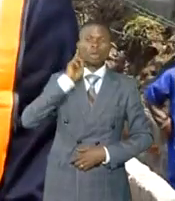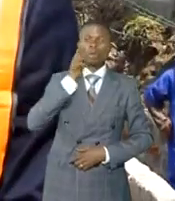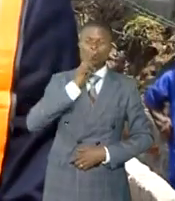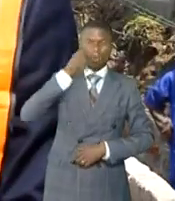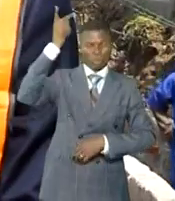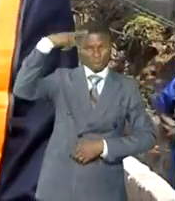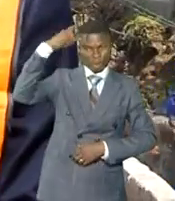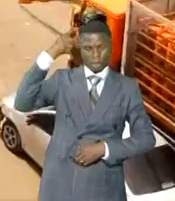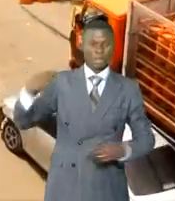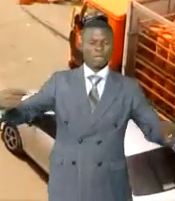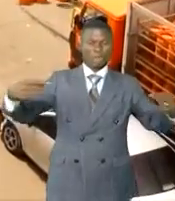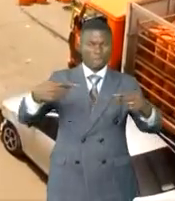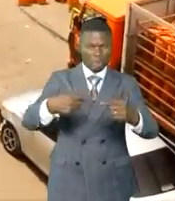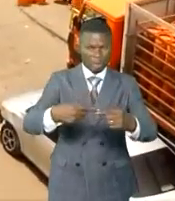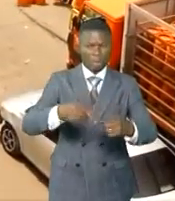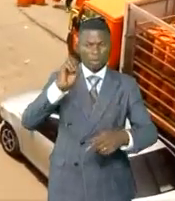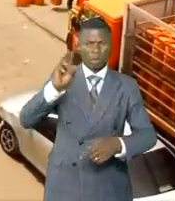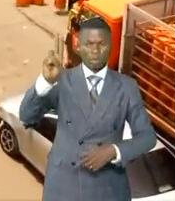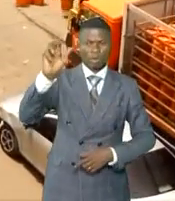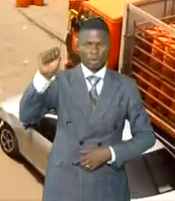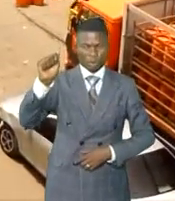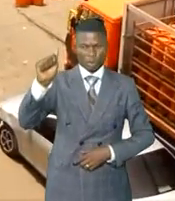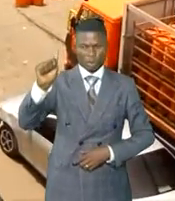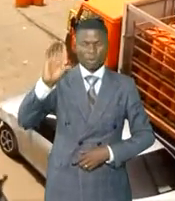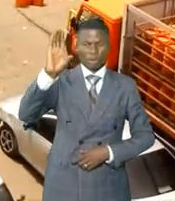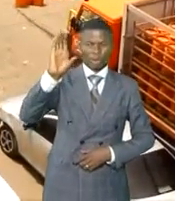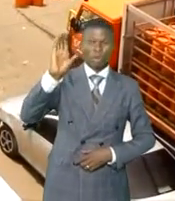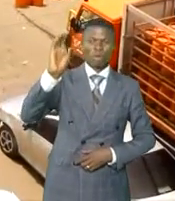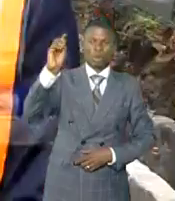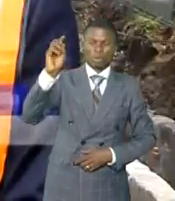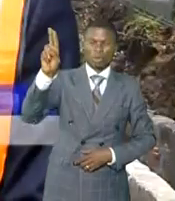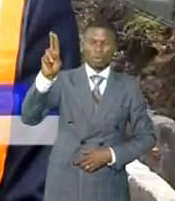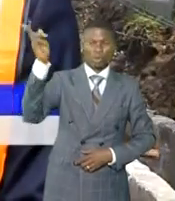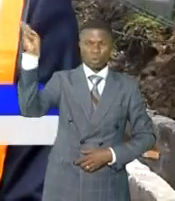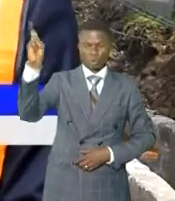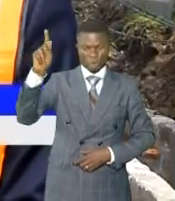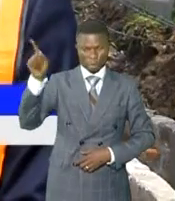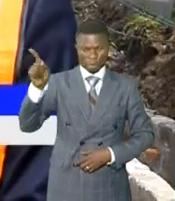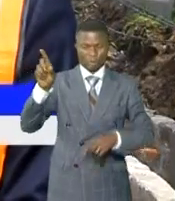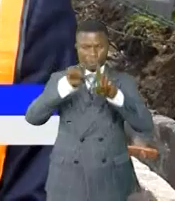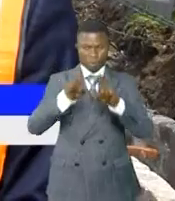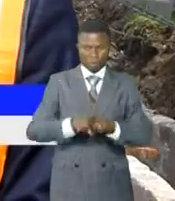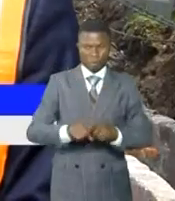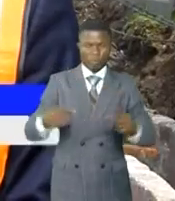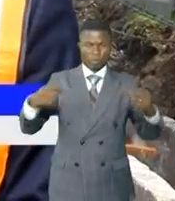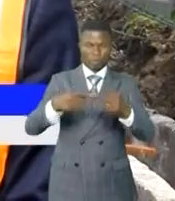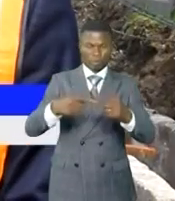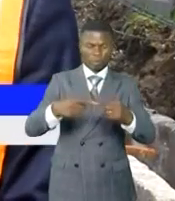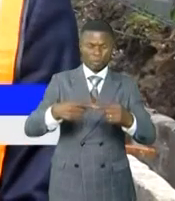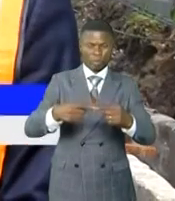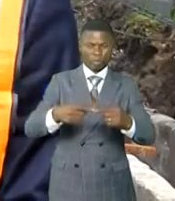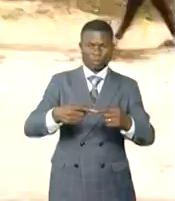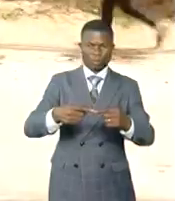le croisement où il y a Comorico à Kintambo. Il y a le T-jonction où